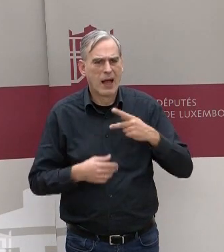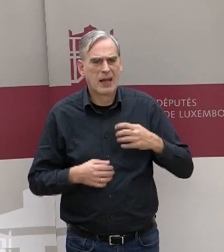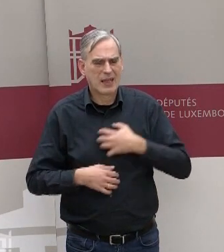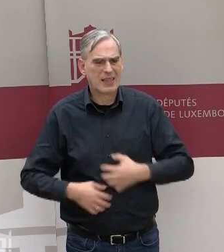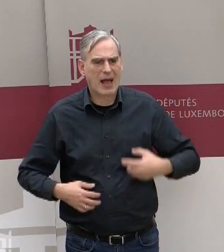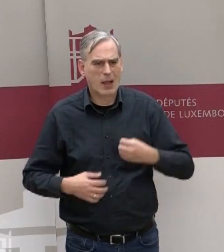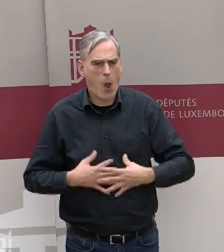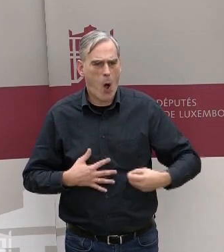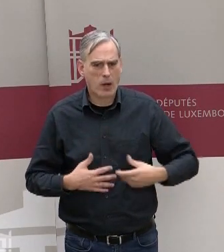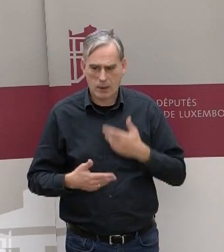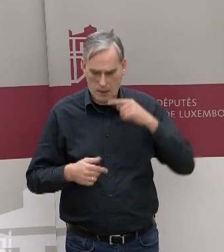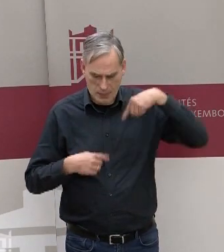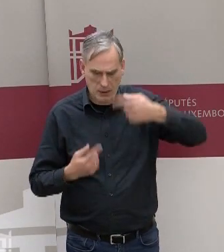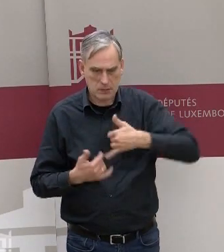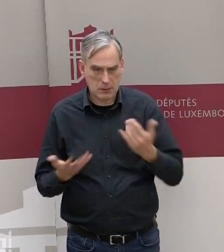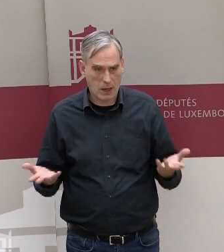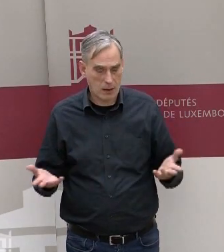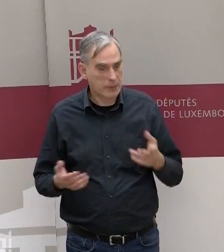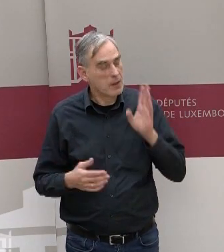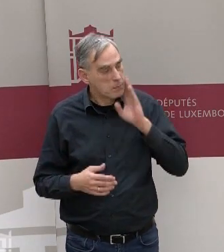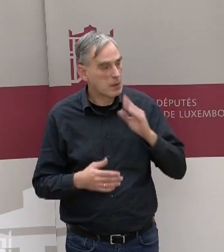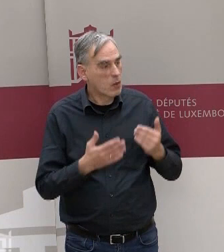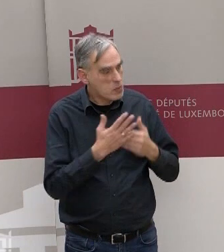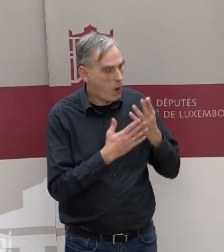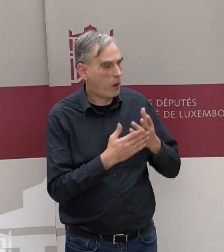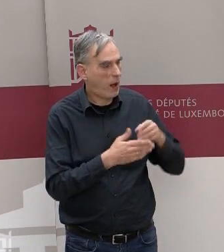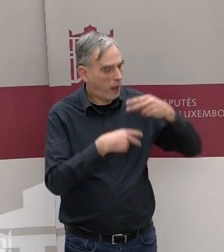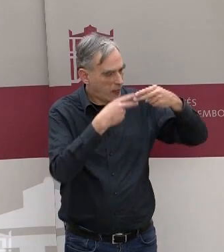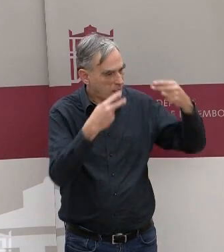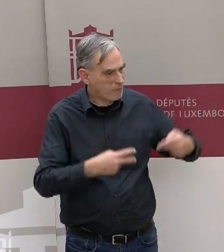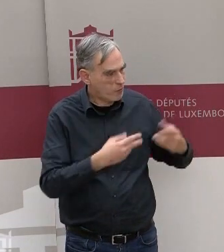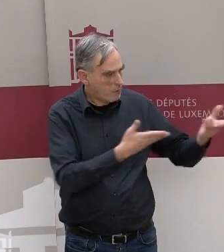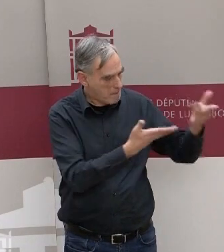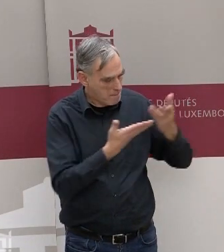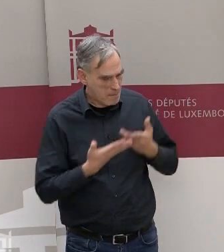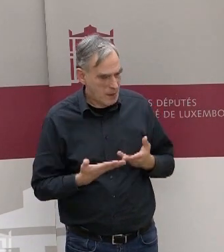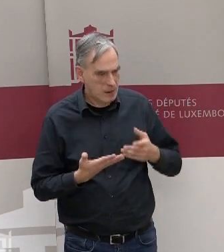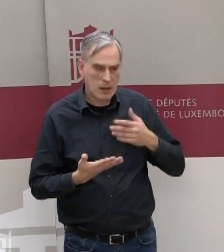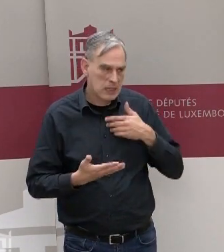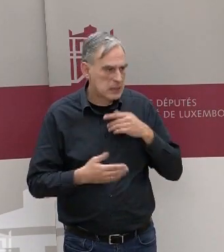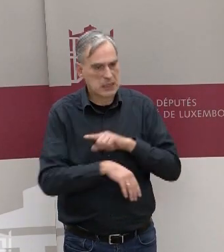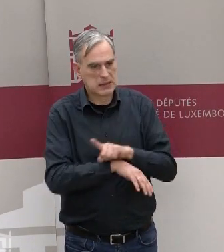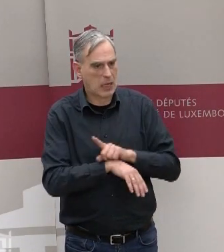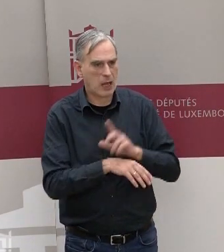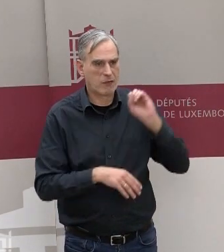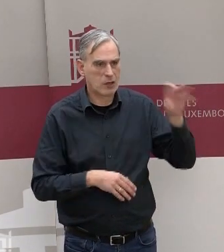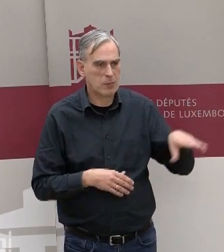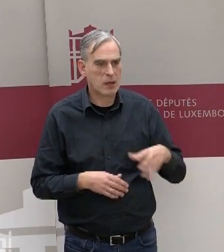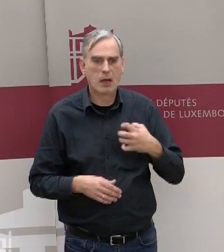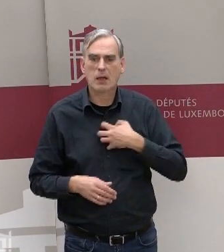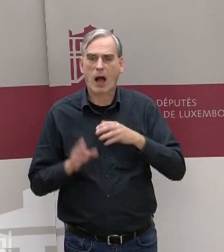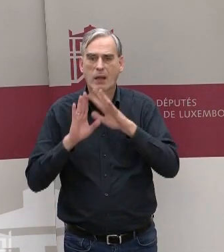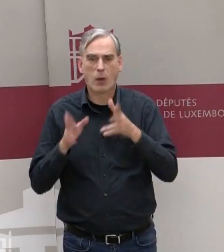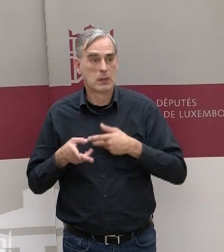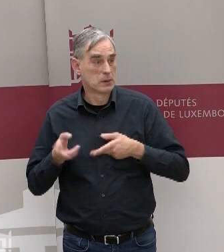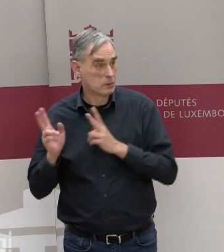Loi Spezial erfüllt. Hier gilt es nicht, nach weiter Zeit zu verlieren, für so die Kliniken aufzusichern, und für das nicht nach weiter Doktoren ihre